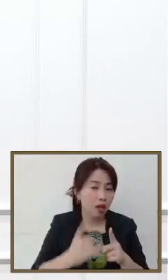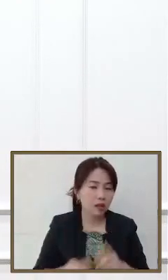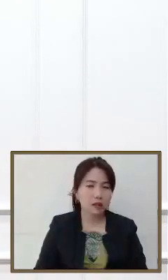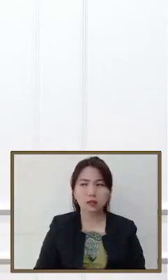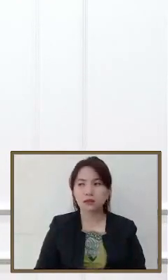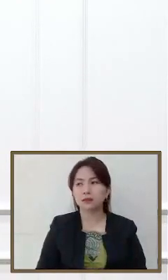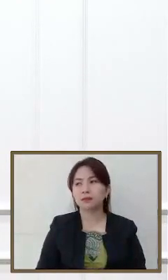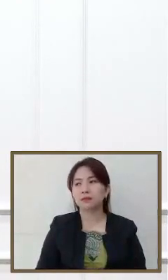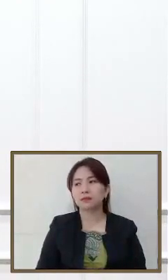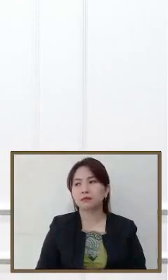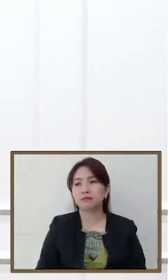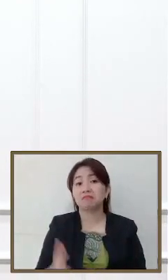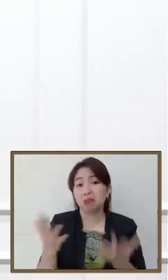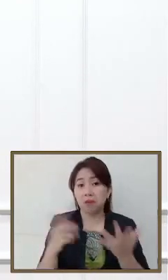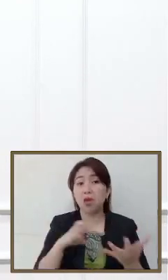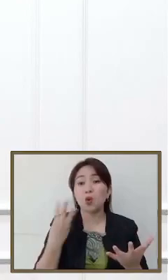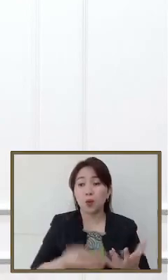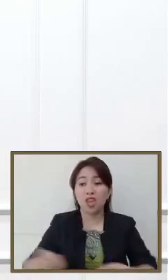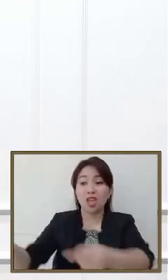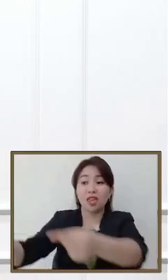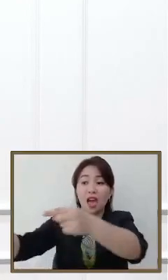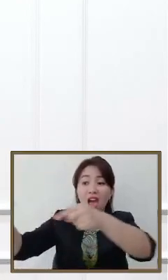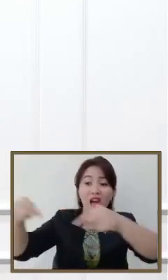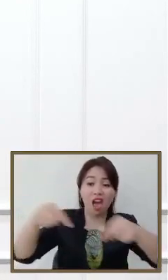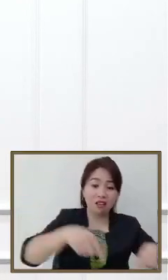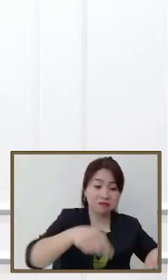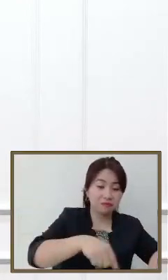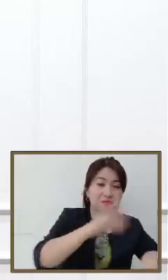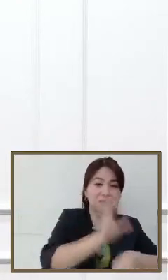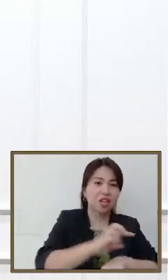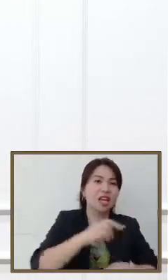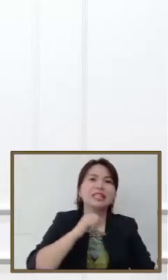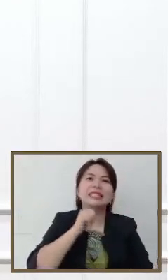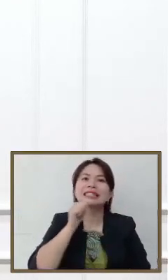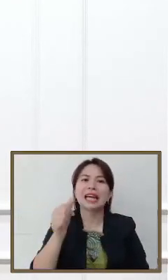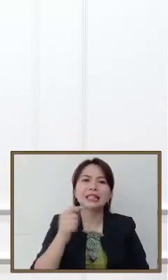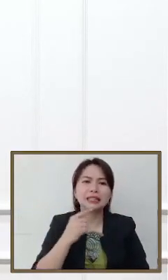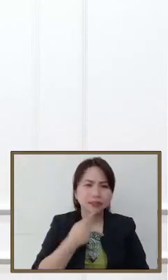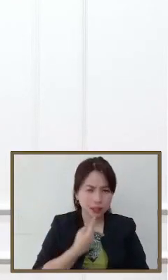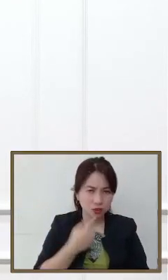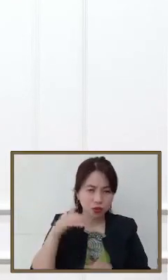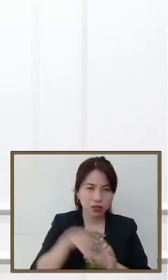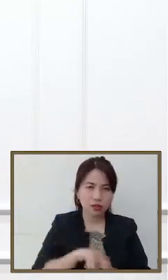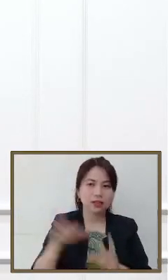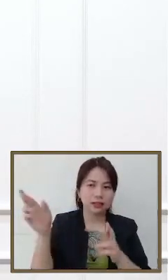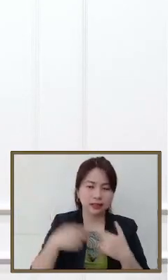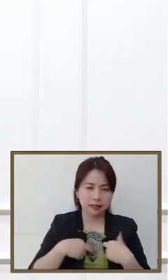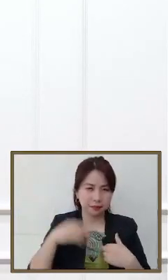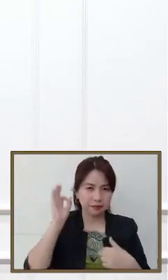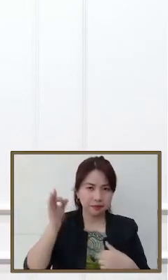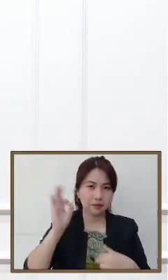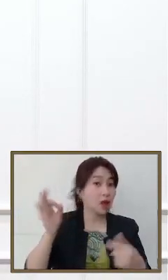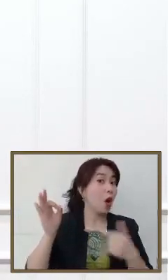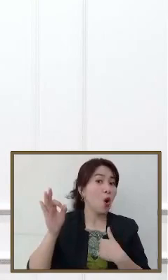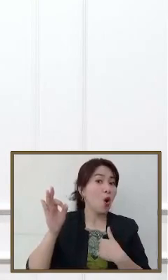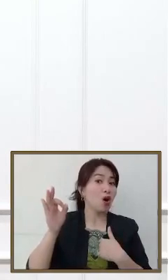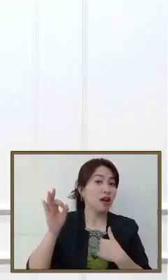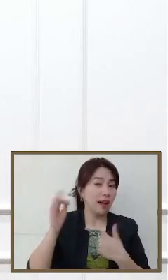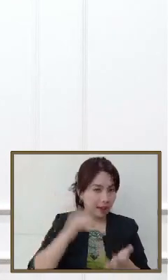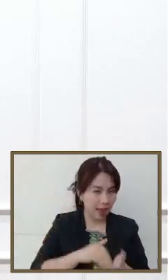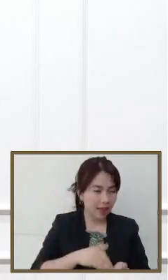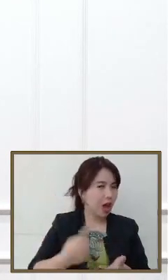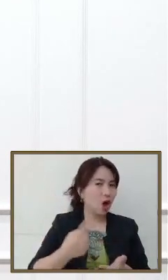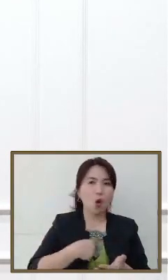pero maaring Pupunta tayo sa church hindi tayo seryoso sa pakikinig na Salitan ng Diyos I'm not judging pero mga